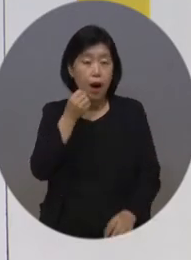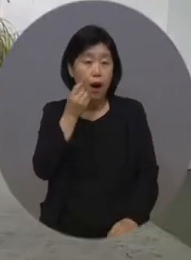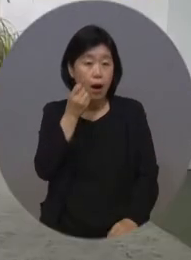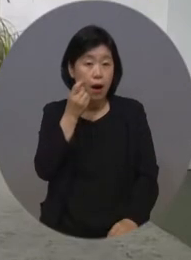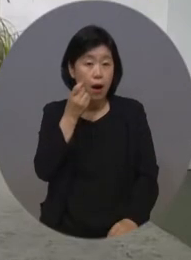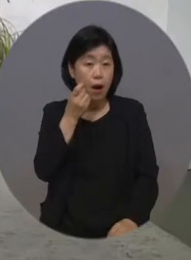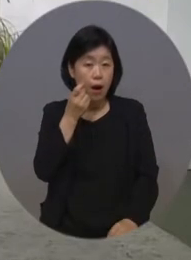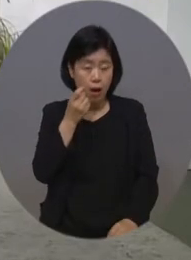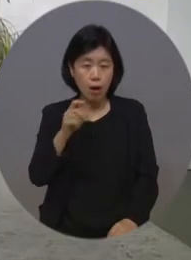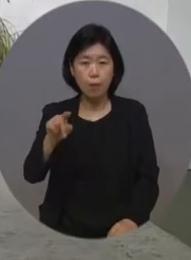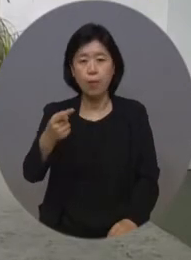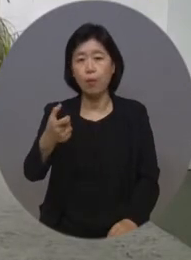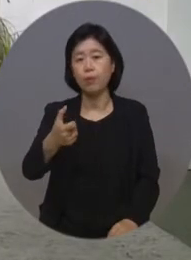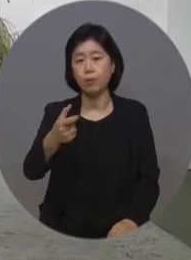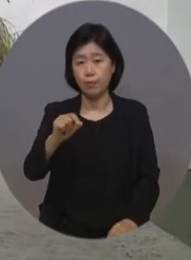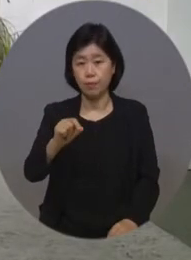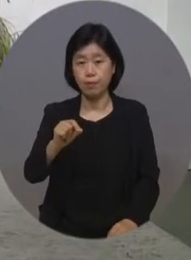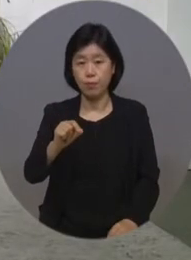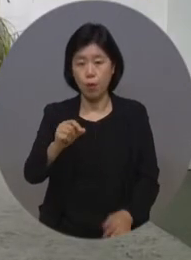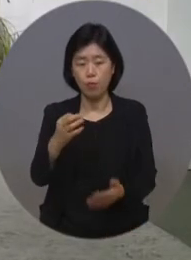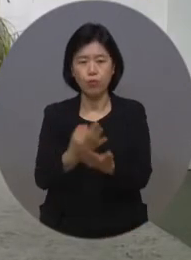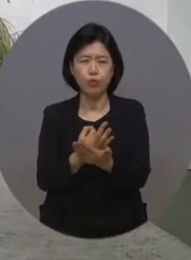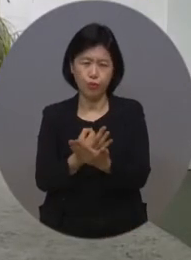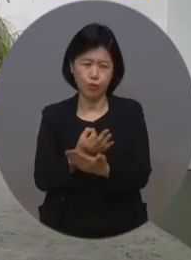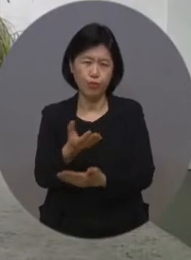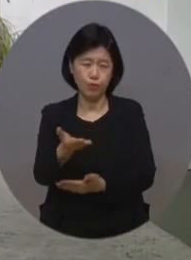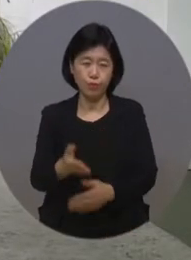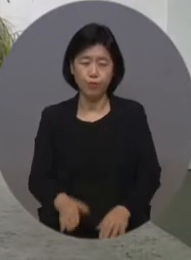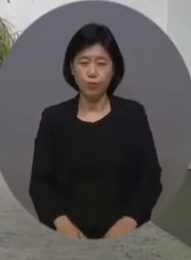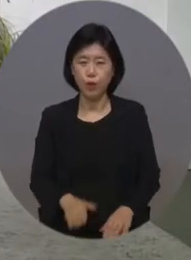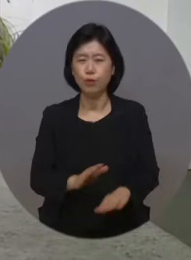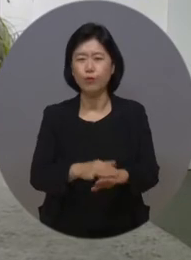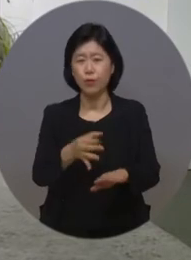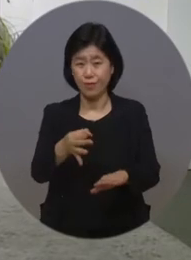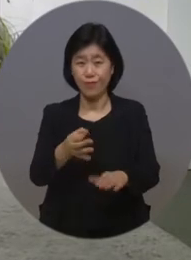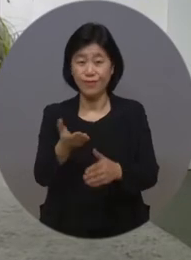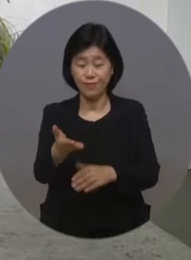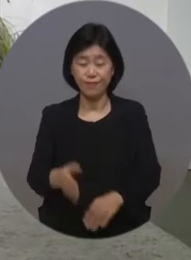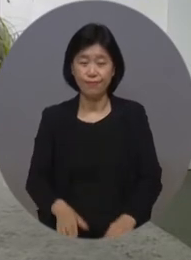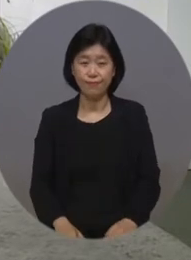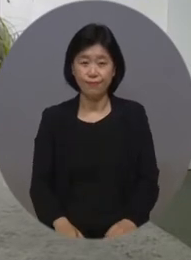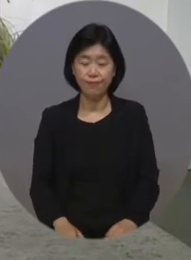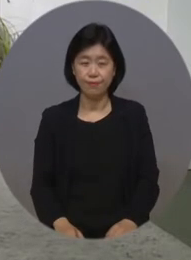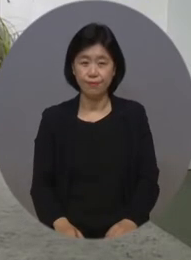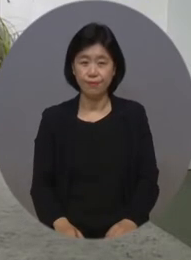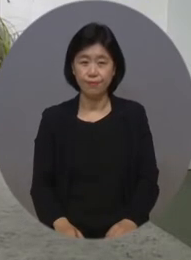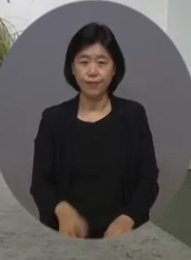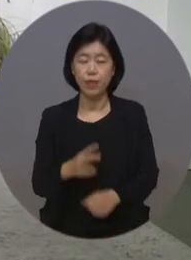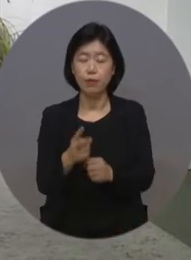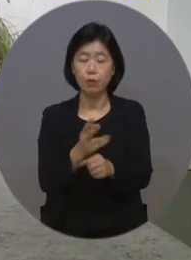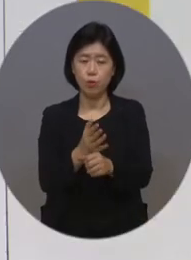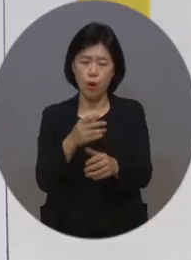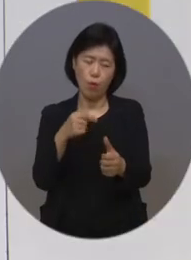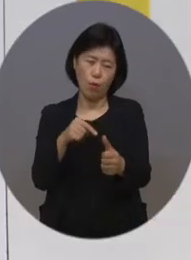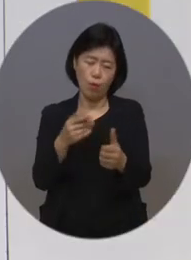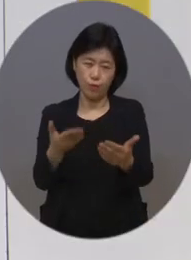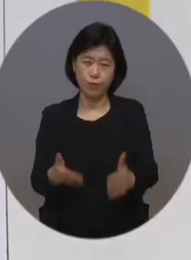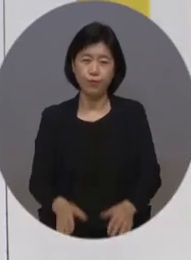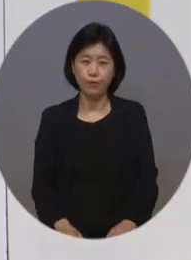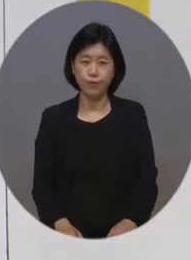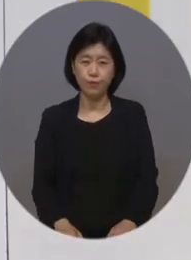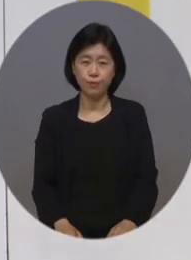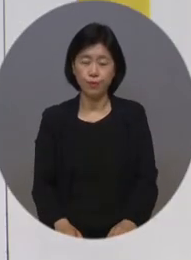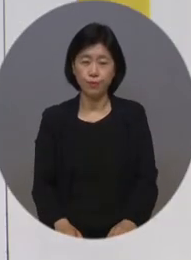실습을 그 할 때도 예 까 쉽게 말하면 월급 받으면서 교육을 받는 곳 5 아 교육 훈련을 받아서